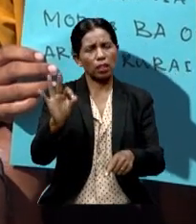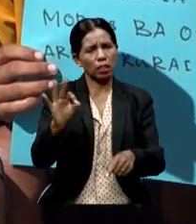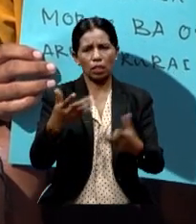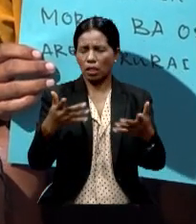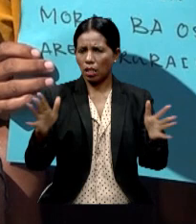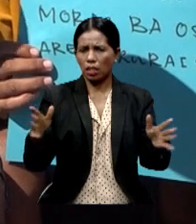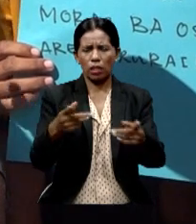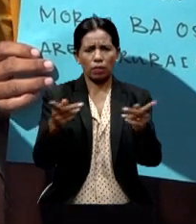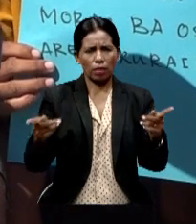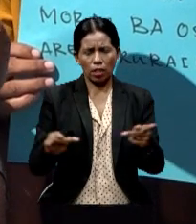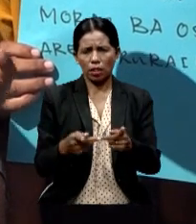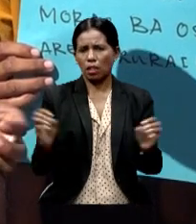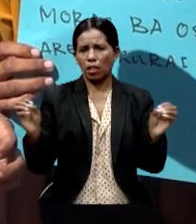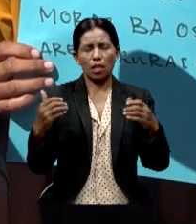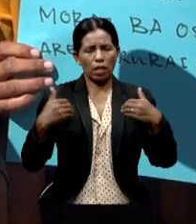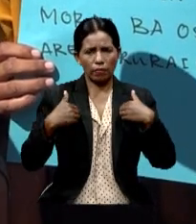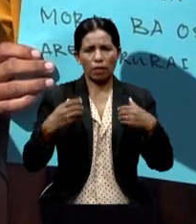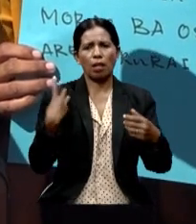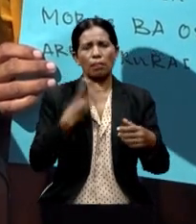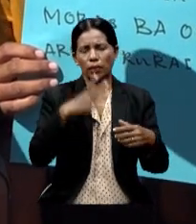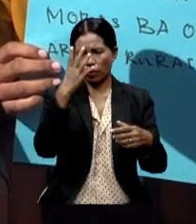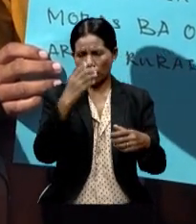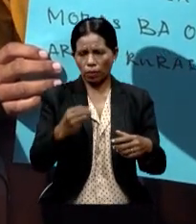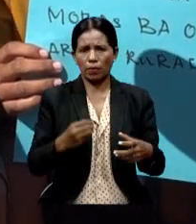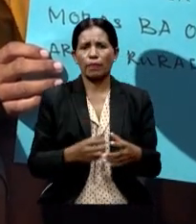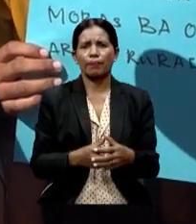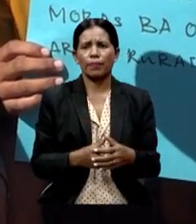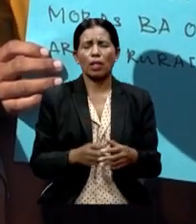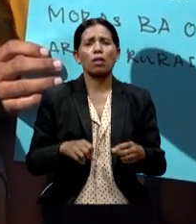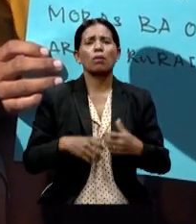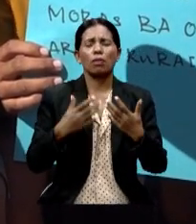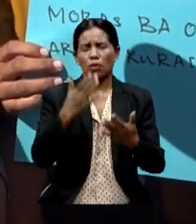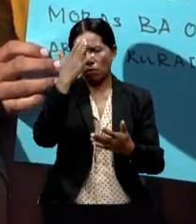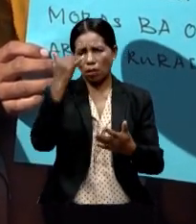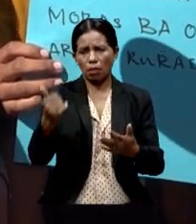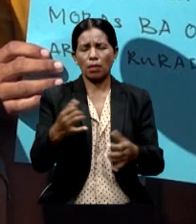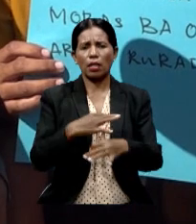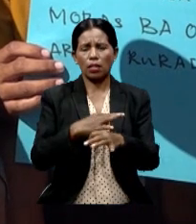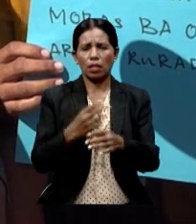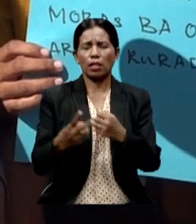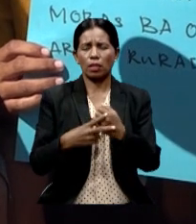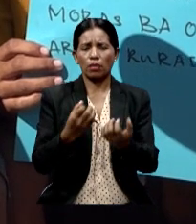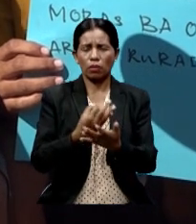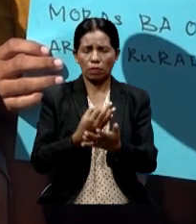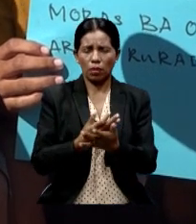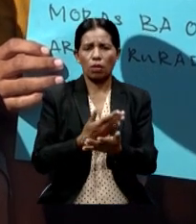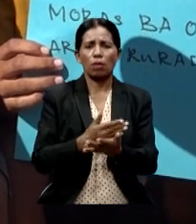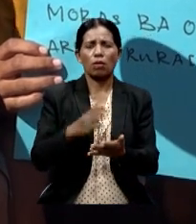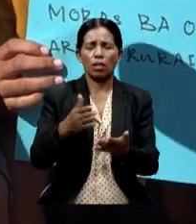fatin la toba ami sira vendedor agora no sama clara usa ne parhadia sa san sira ne i hanoin maso sa